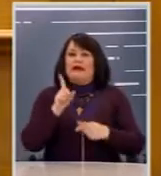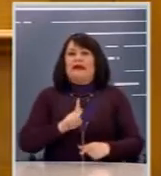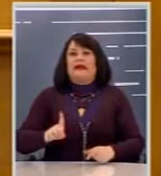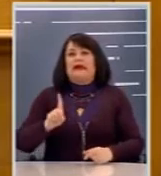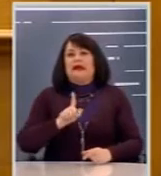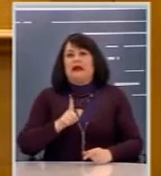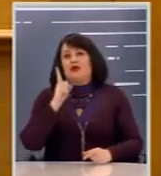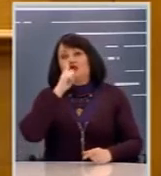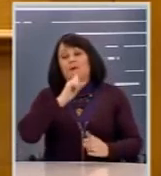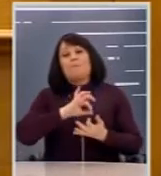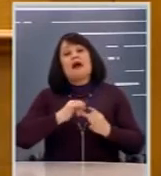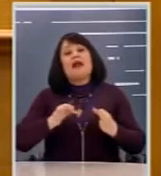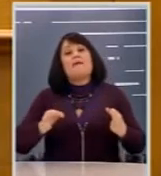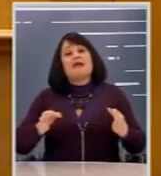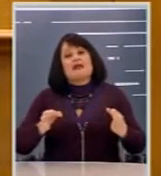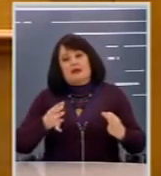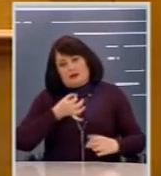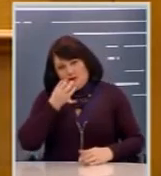Ένα μύθο.